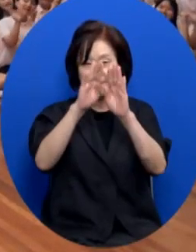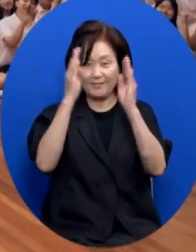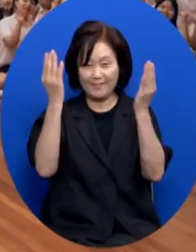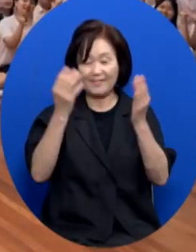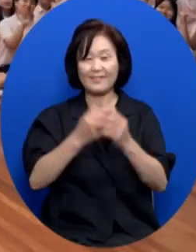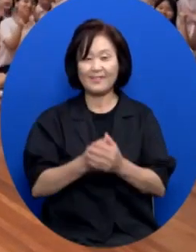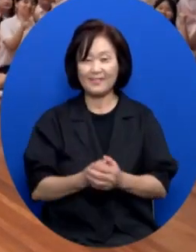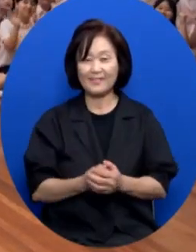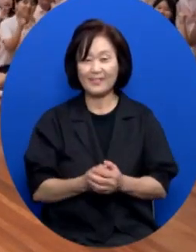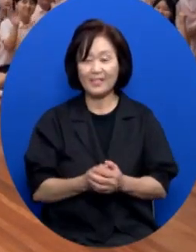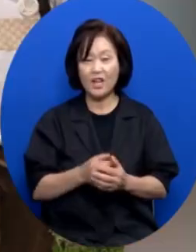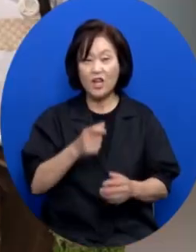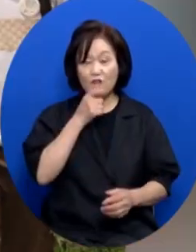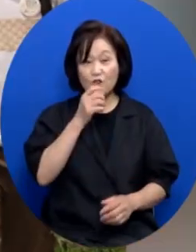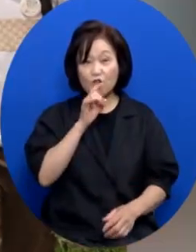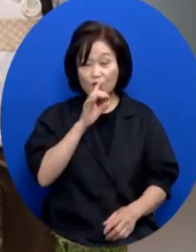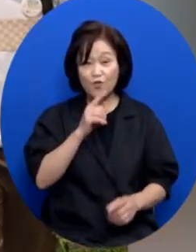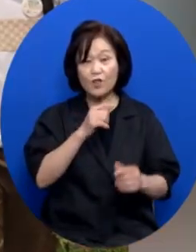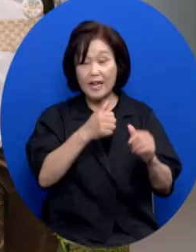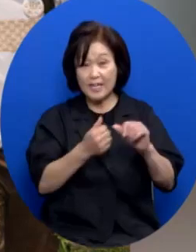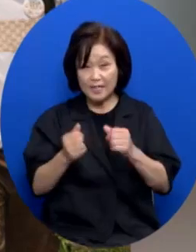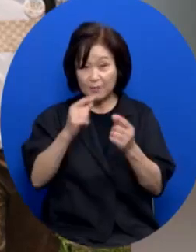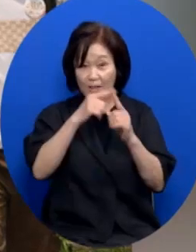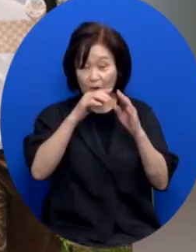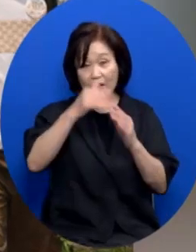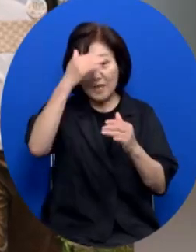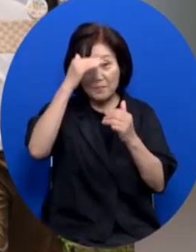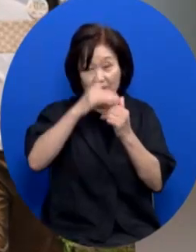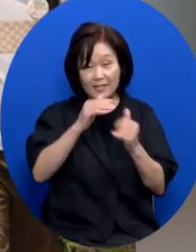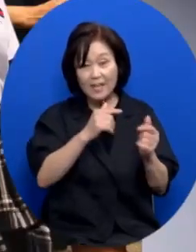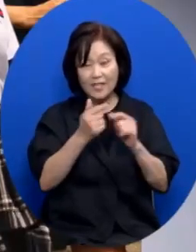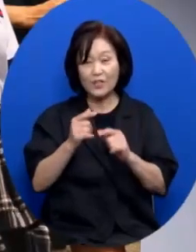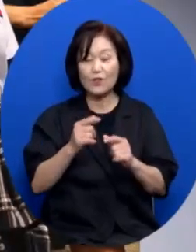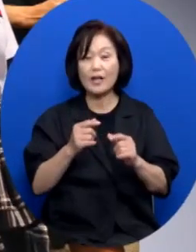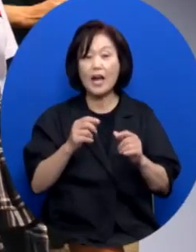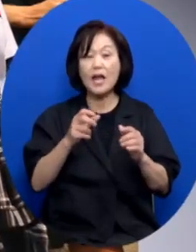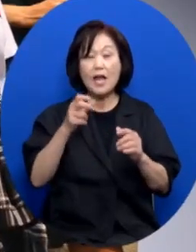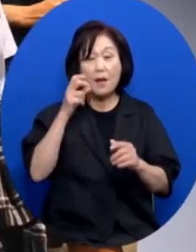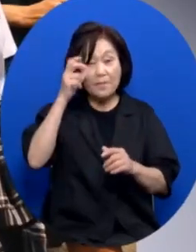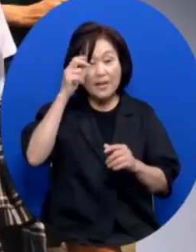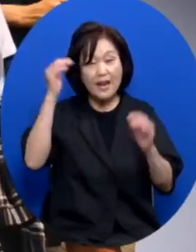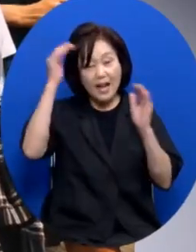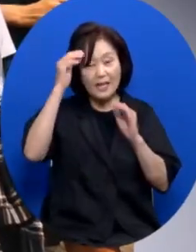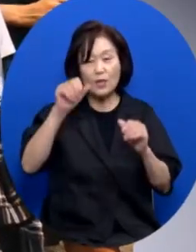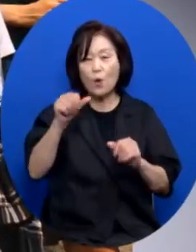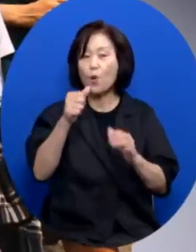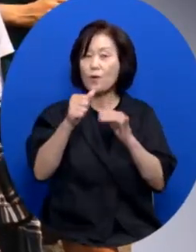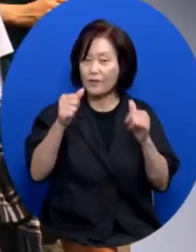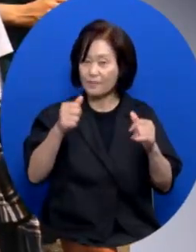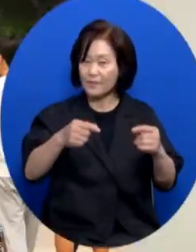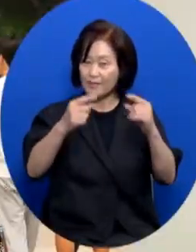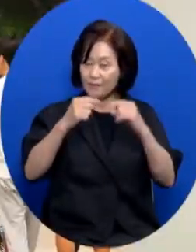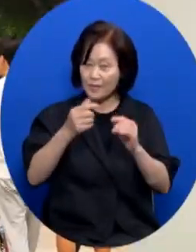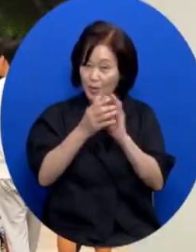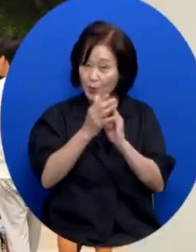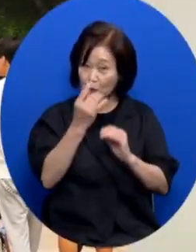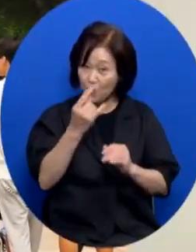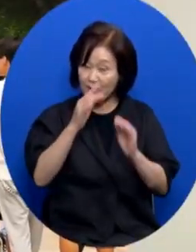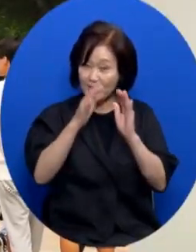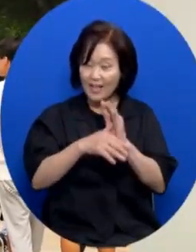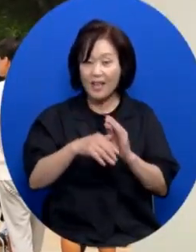개최했습니다 수원 중앙 침례교회 다음 세대와 중앙 예담학교 학생 500여 명이 참여한 기도회에서